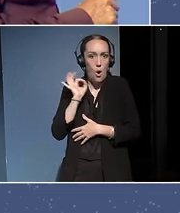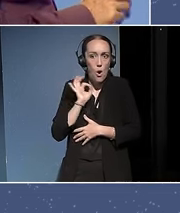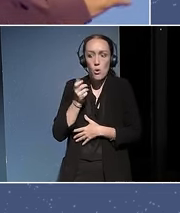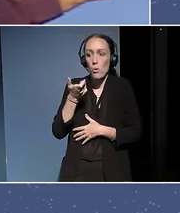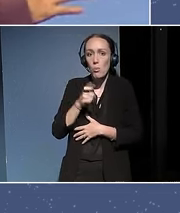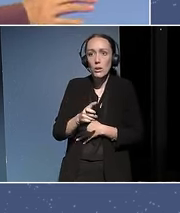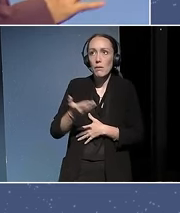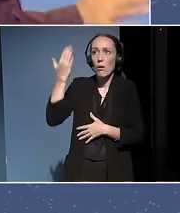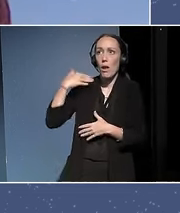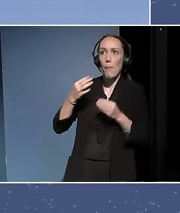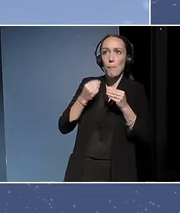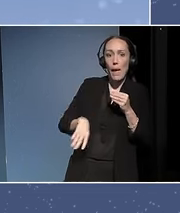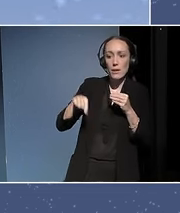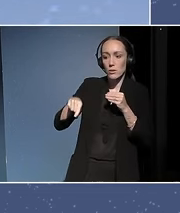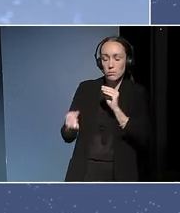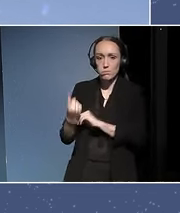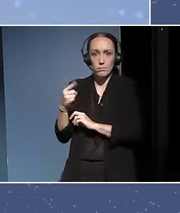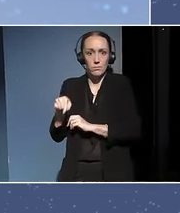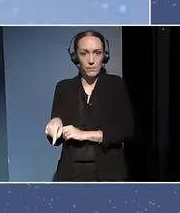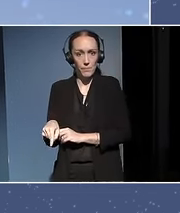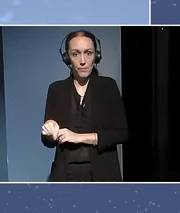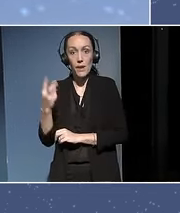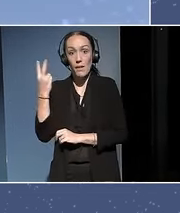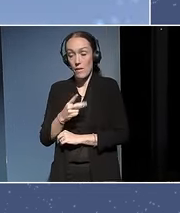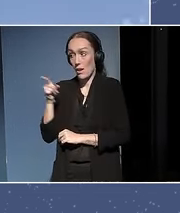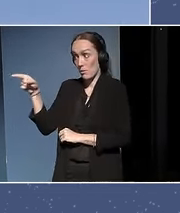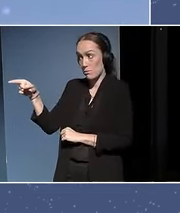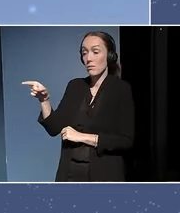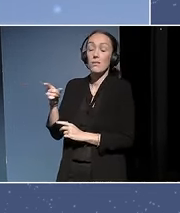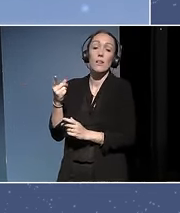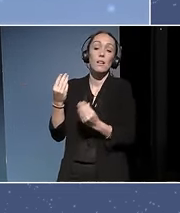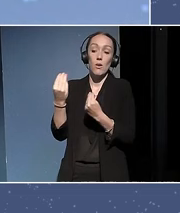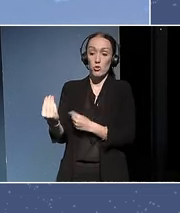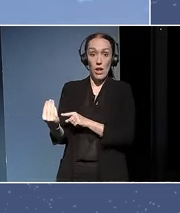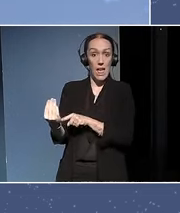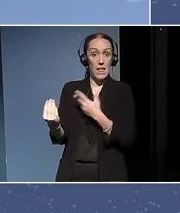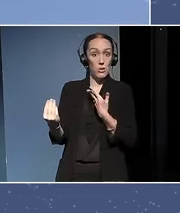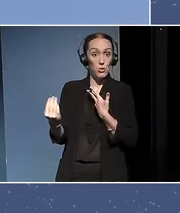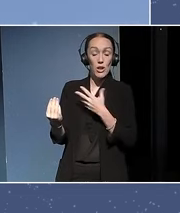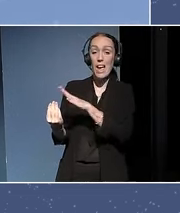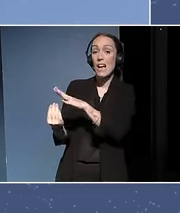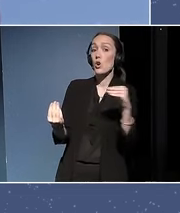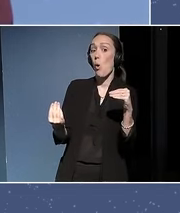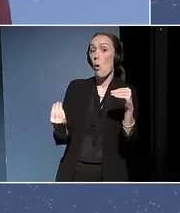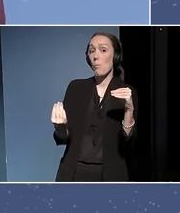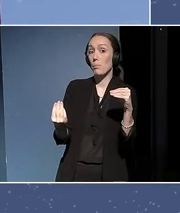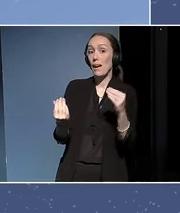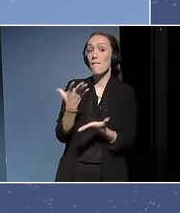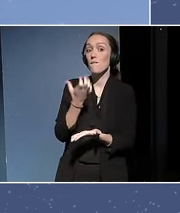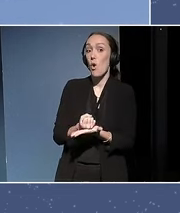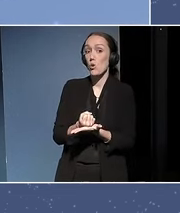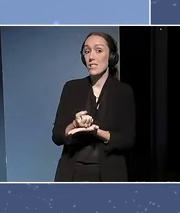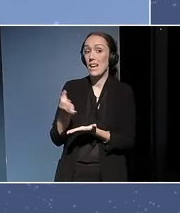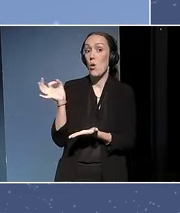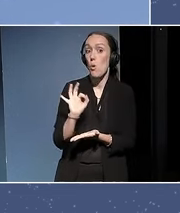qui davanti Questo naturalmente è un calco è una copia perfetta del fossile originale che si trova al